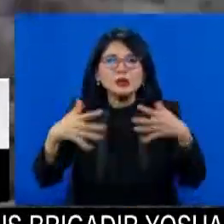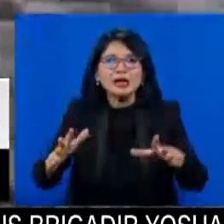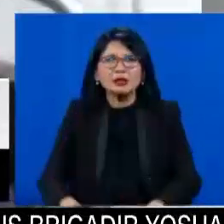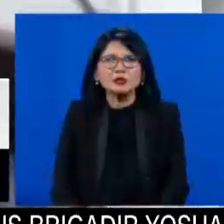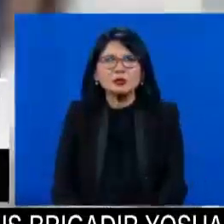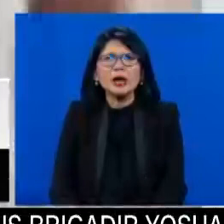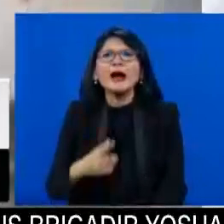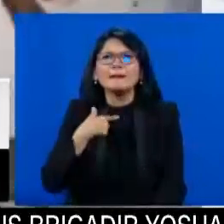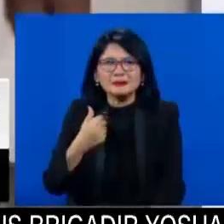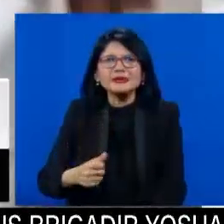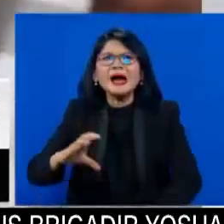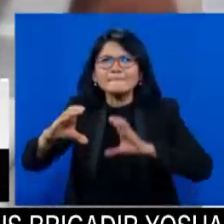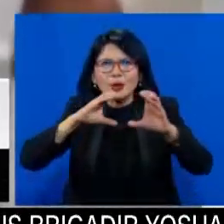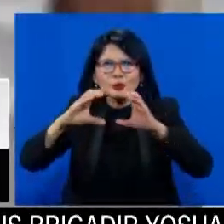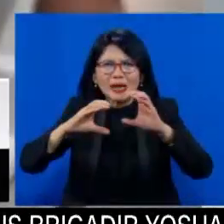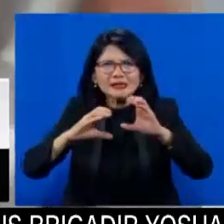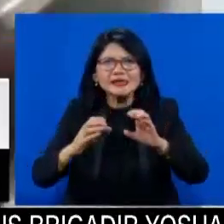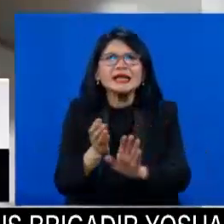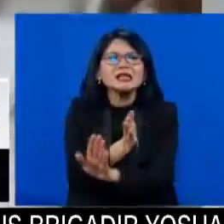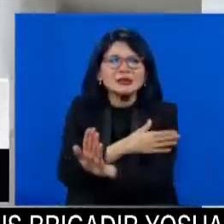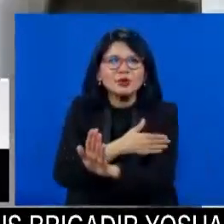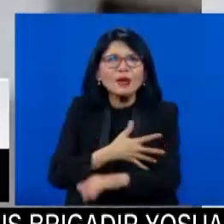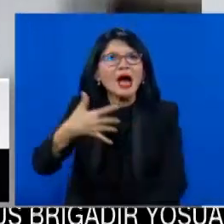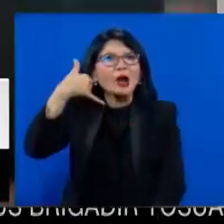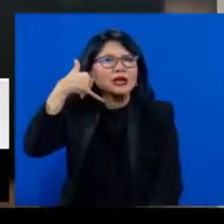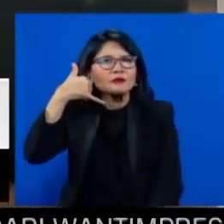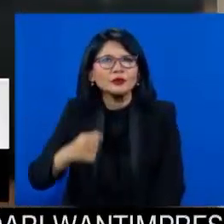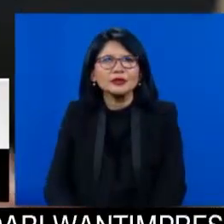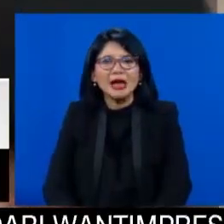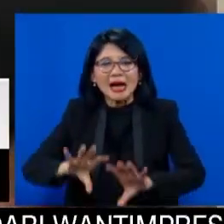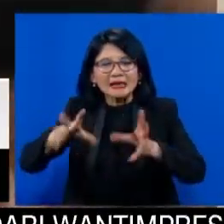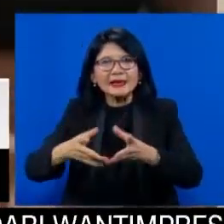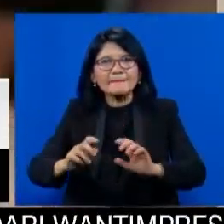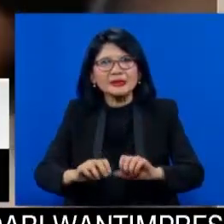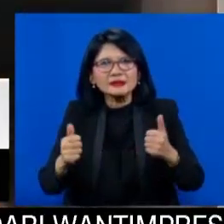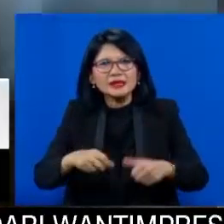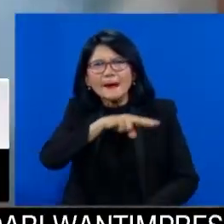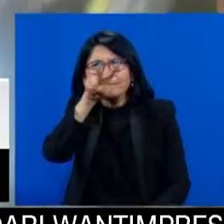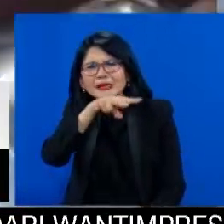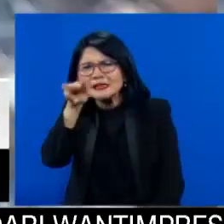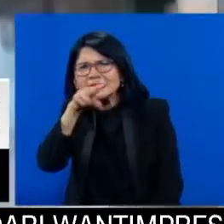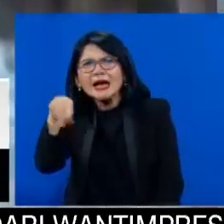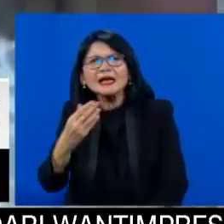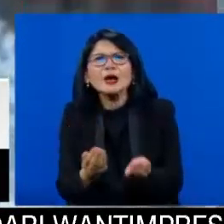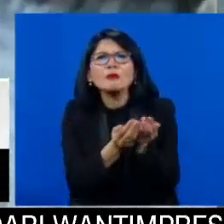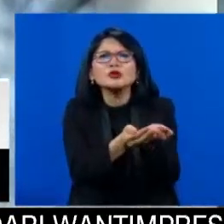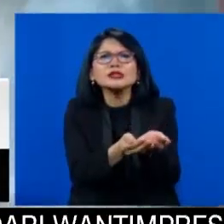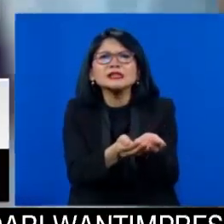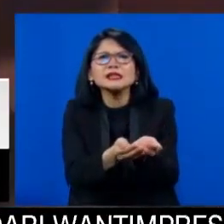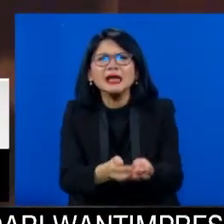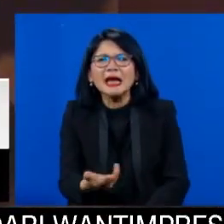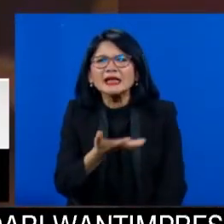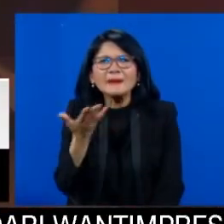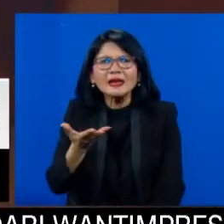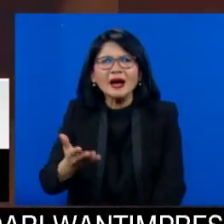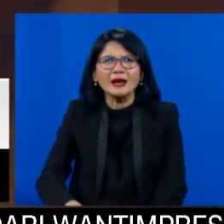masih dapat berkomunikasi dengan para korban melalui telepon seluler. Tim SAR sempat melakukan pencarian posisi kapal berdasarkan petunjuk dari